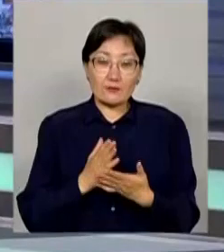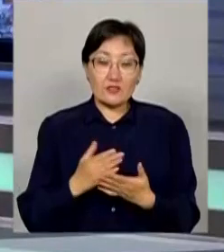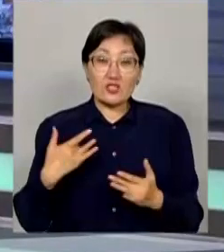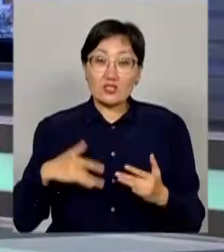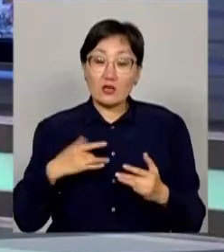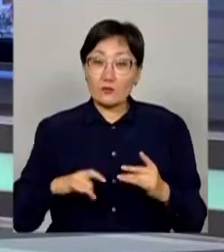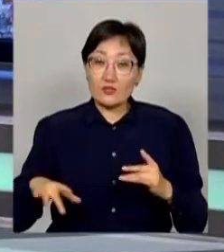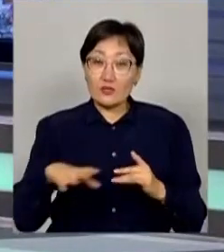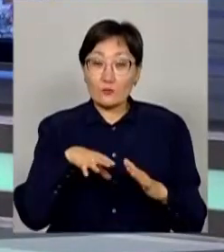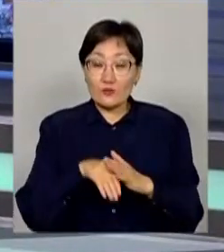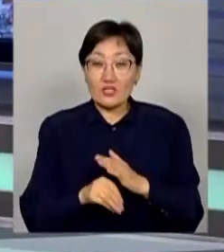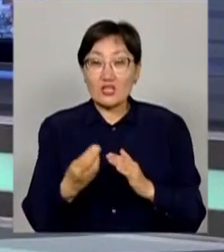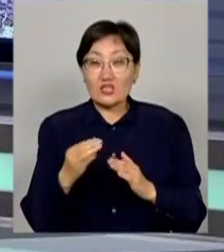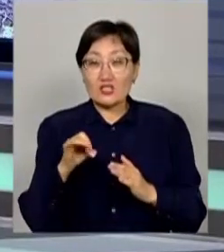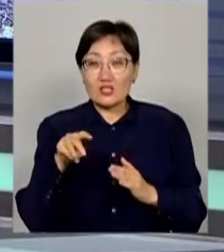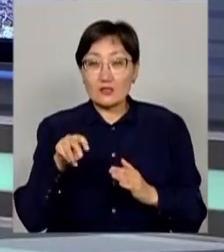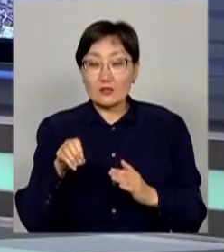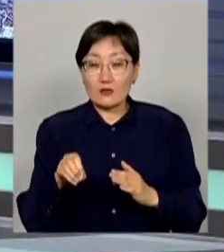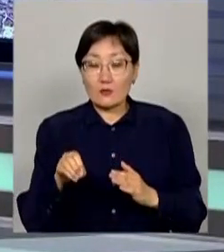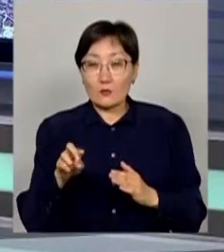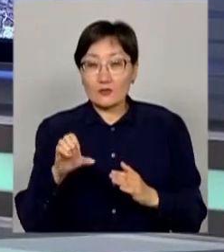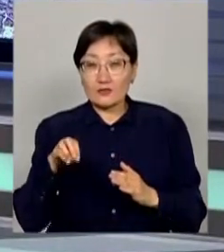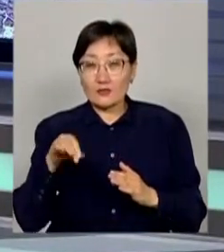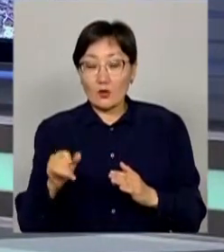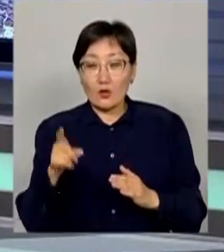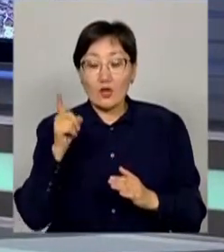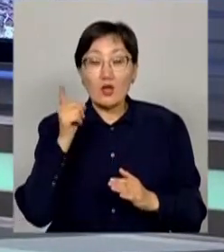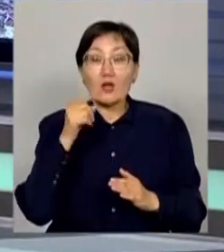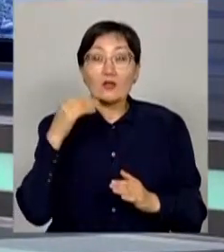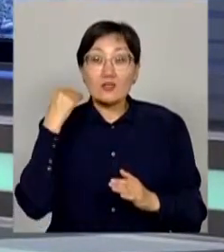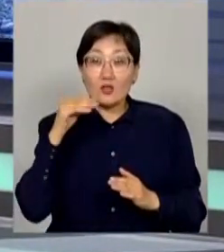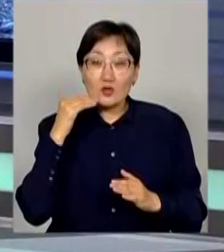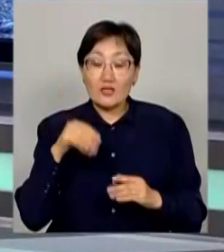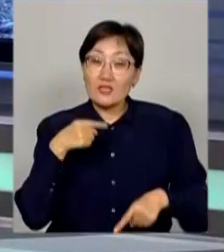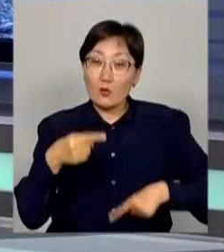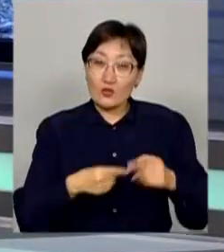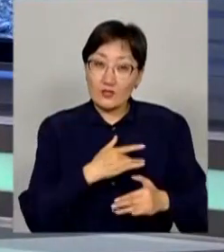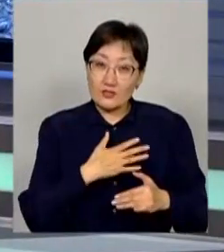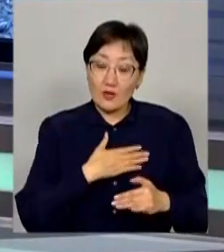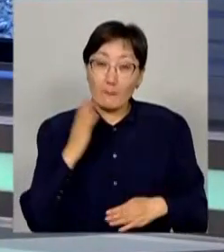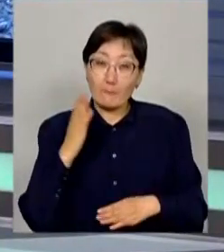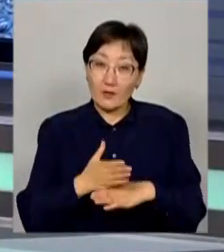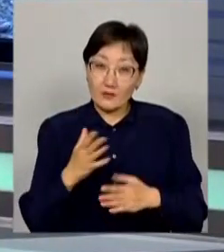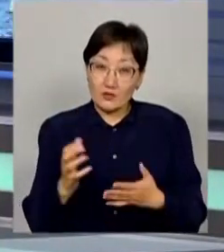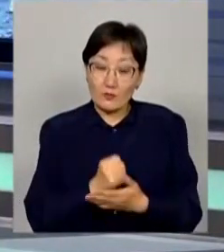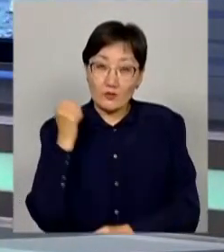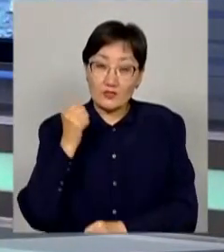Жамбыл ауданына қарасты Шилі бастау бекетінде түркі дәуіріне тиесілі балбал тас табылды. Жәдігерді жұмысшылар үйге су құбырын жүргізіп